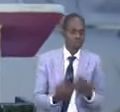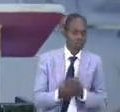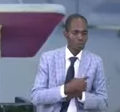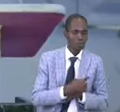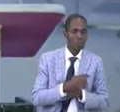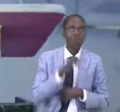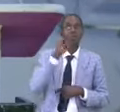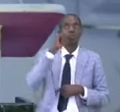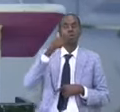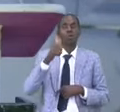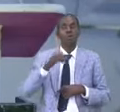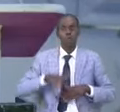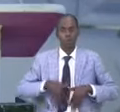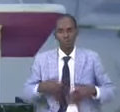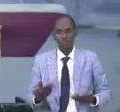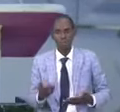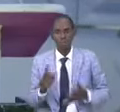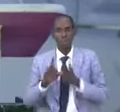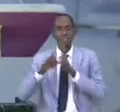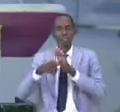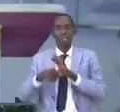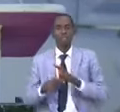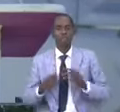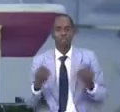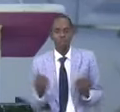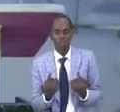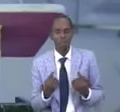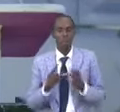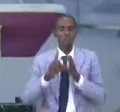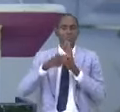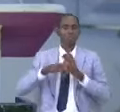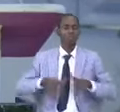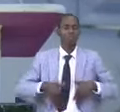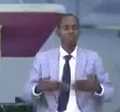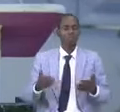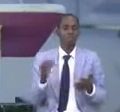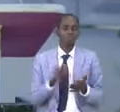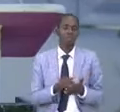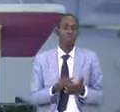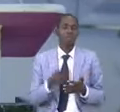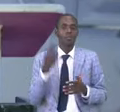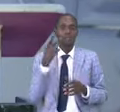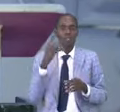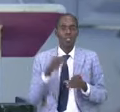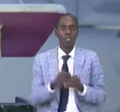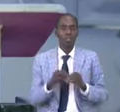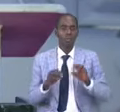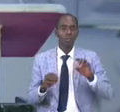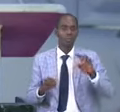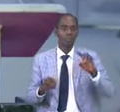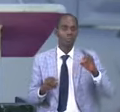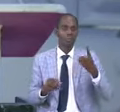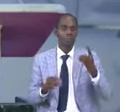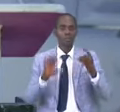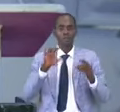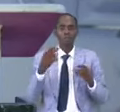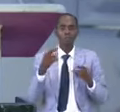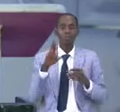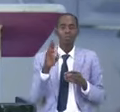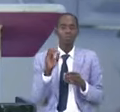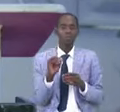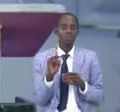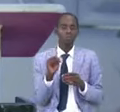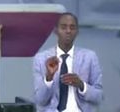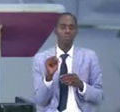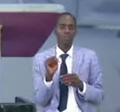à ça un chronique chapitre 28 verset 9 perdre l'éternité avec le